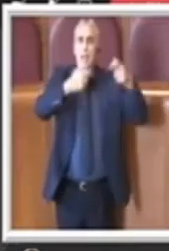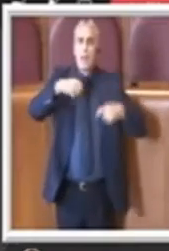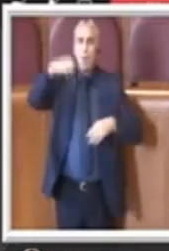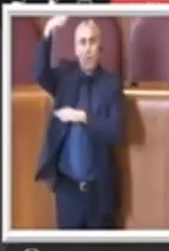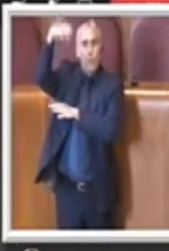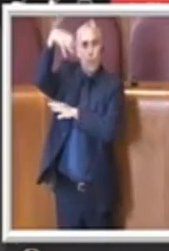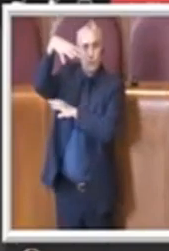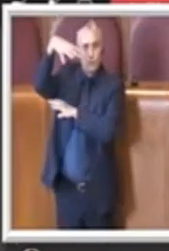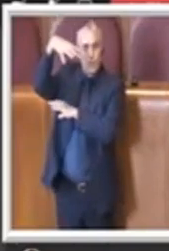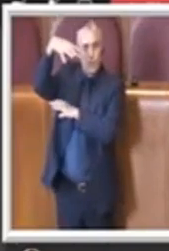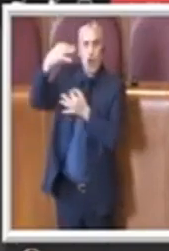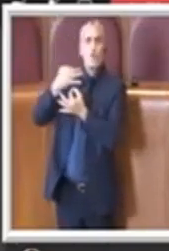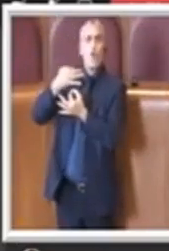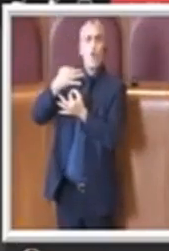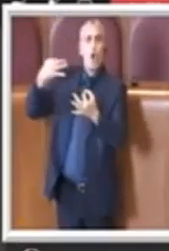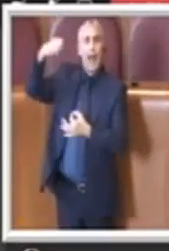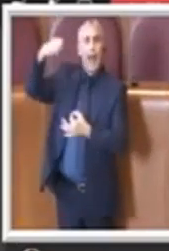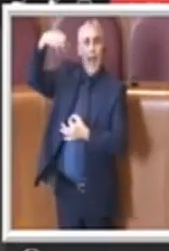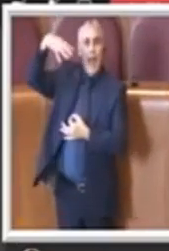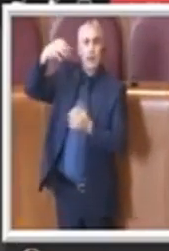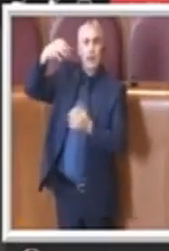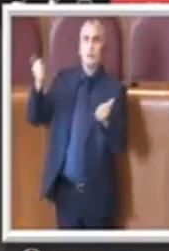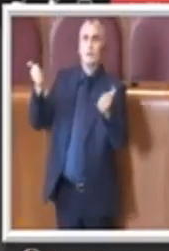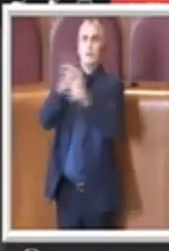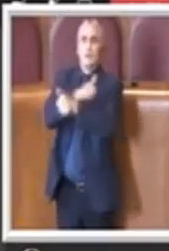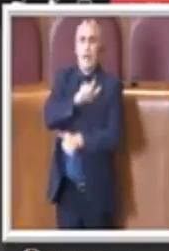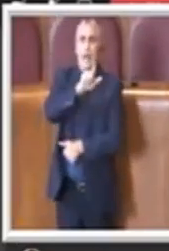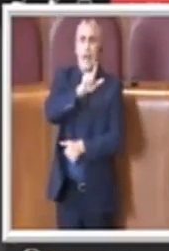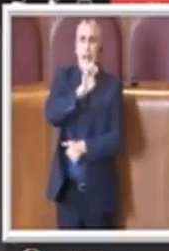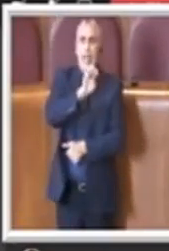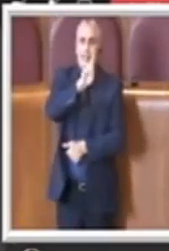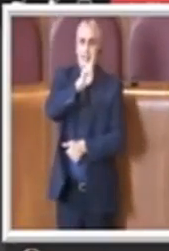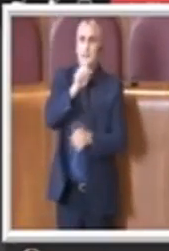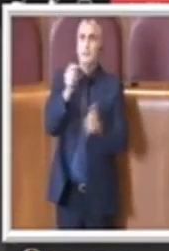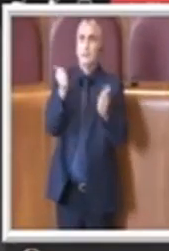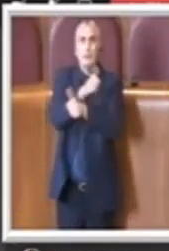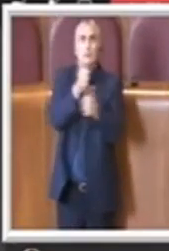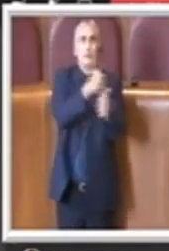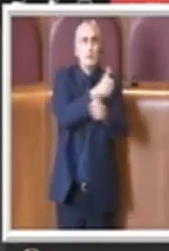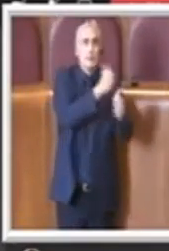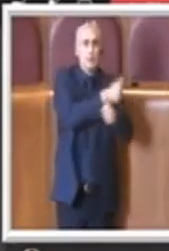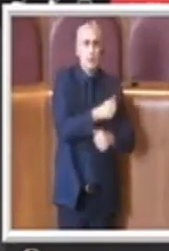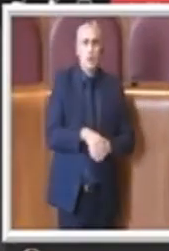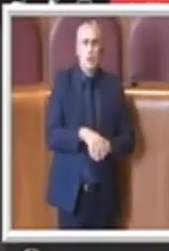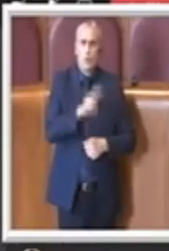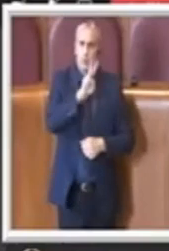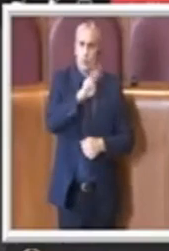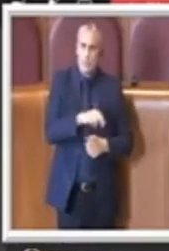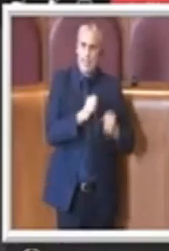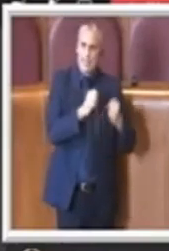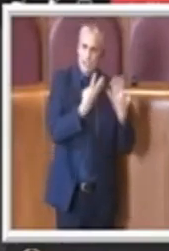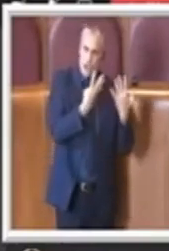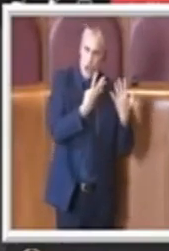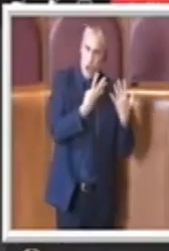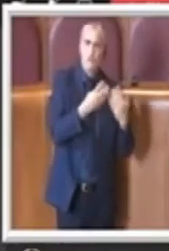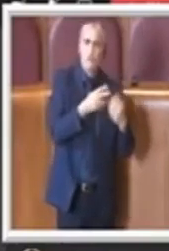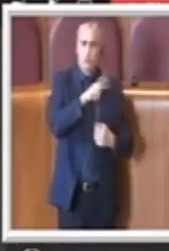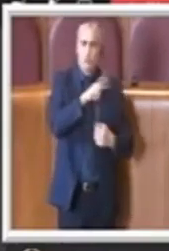ed c'è il dato dei consumi del 2019 e del 2018